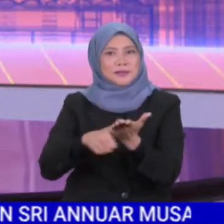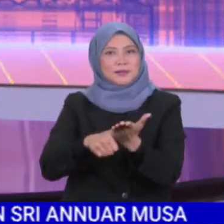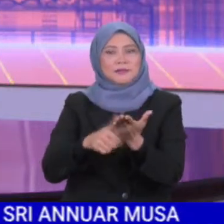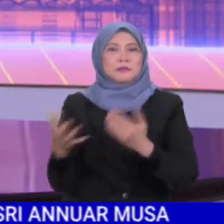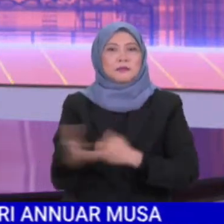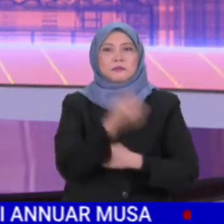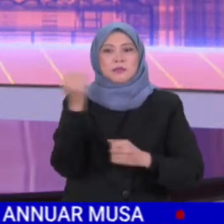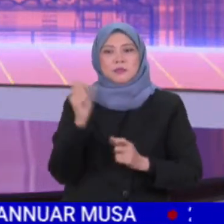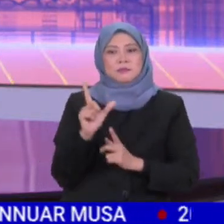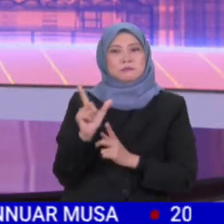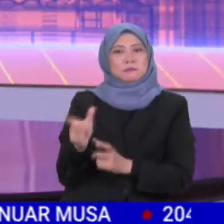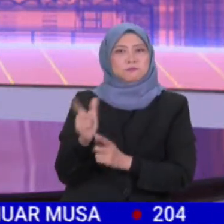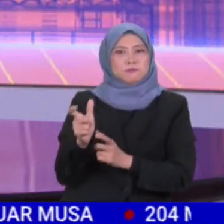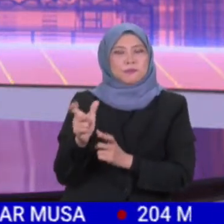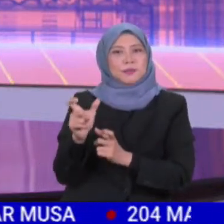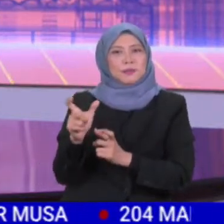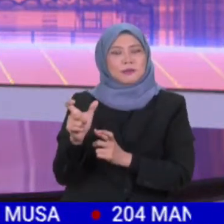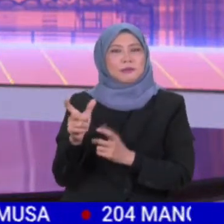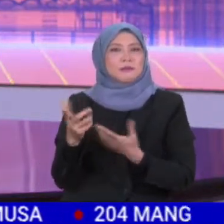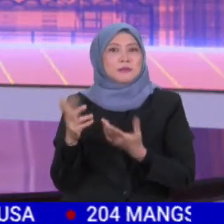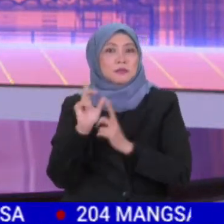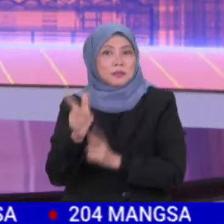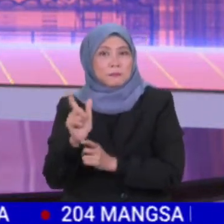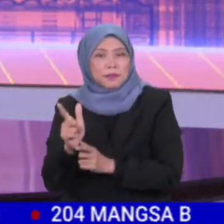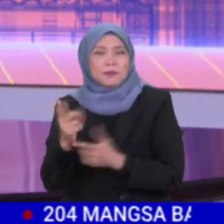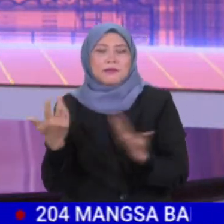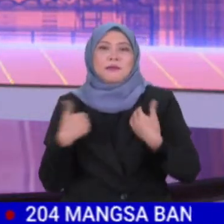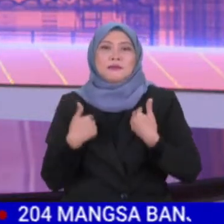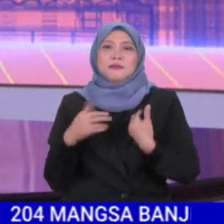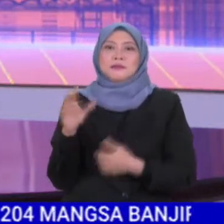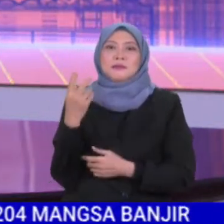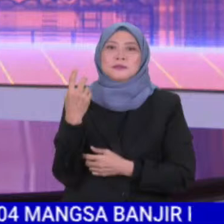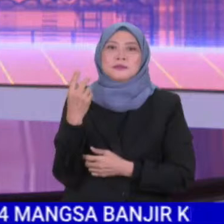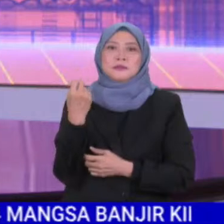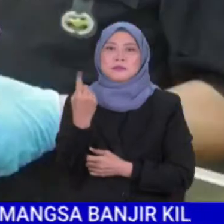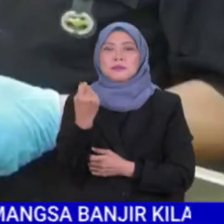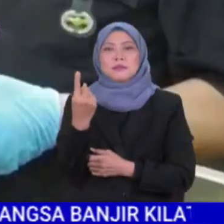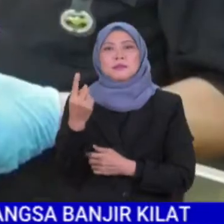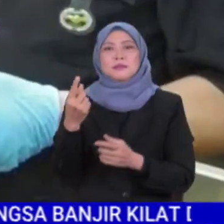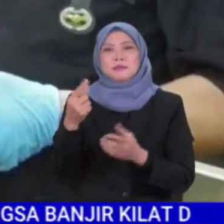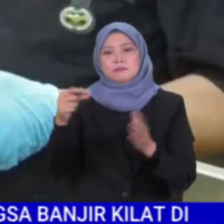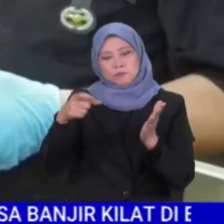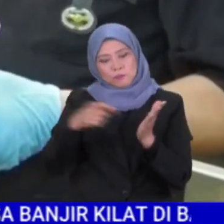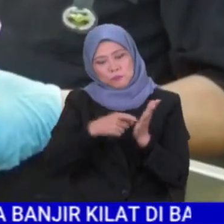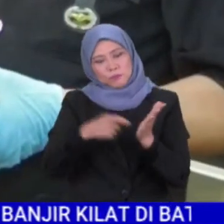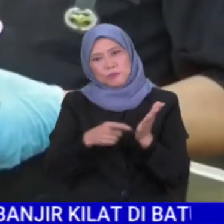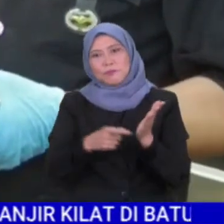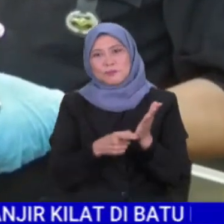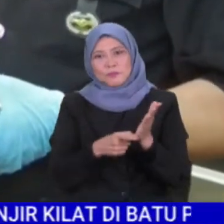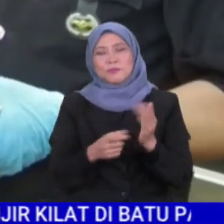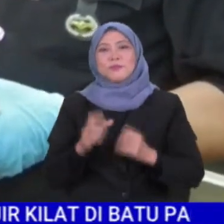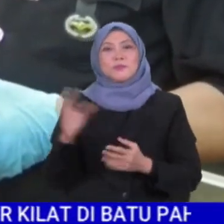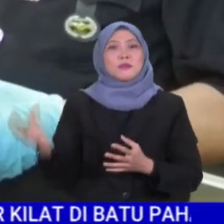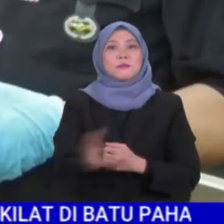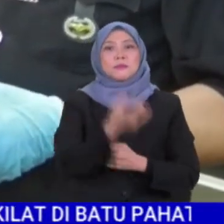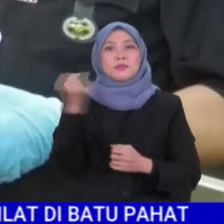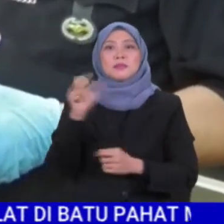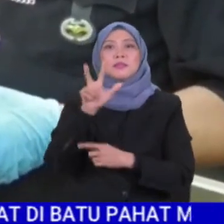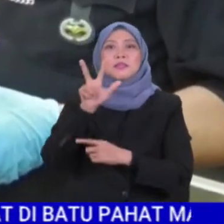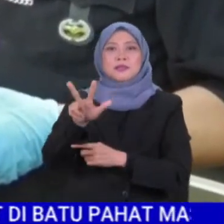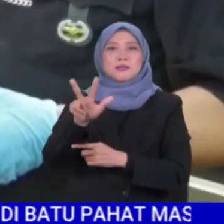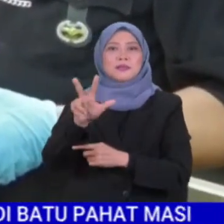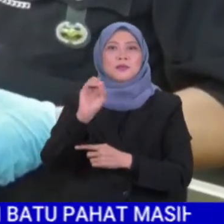dirampas senapang patah buatan sendiri bersama 19 butir peluru. Penahanan dan rampasan dibuat menerusi tiga